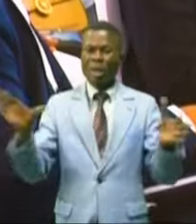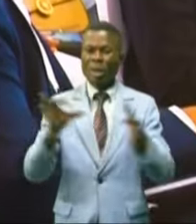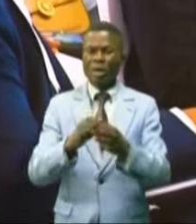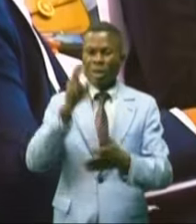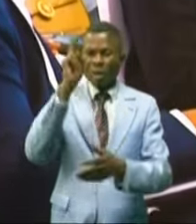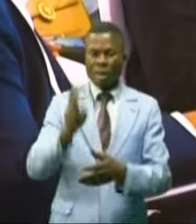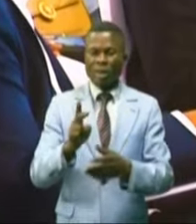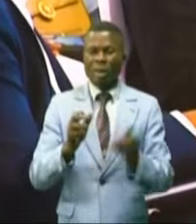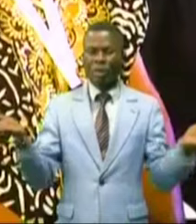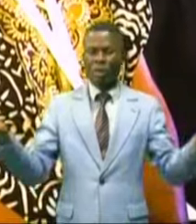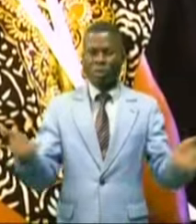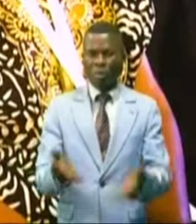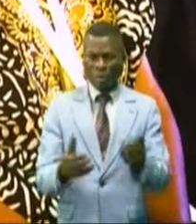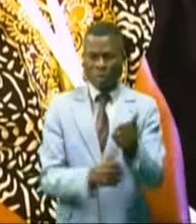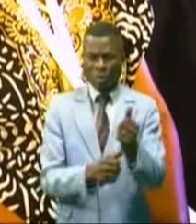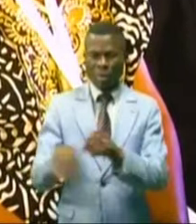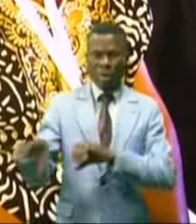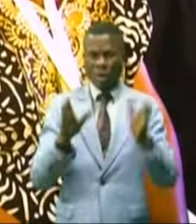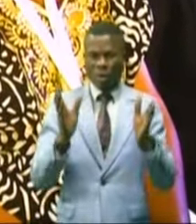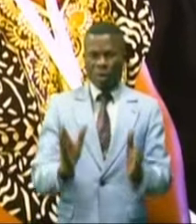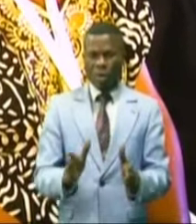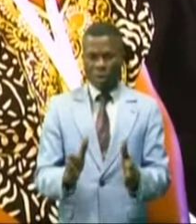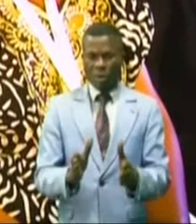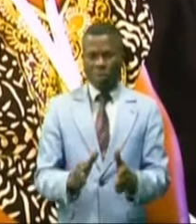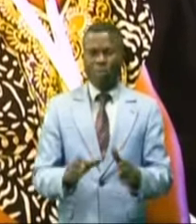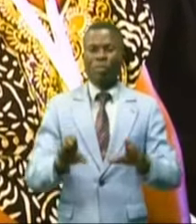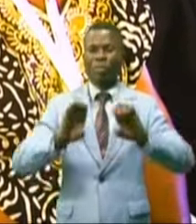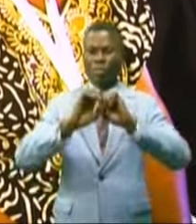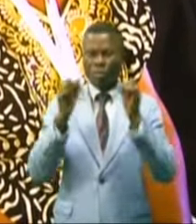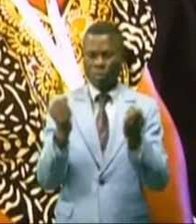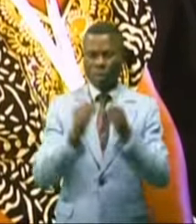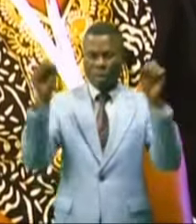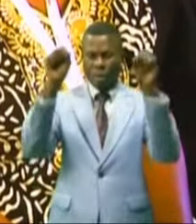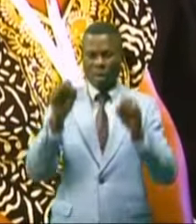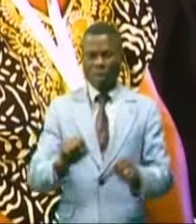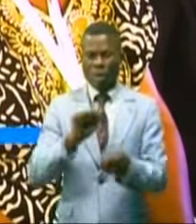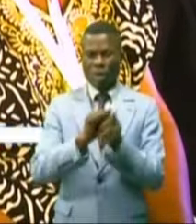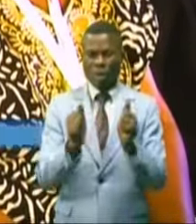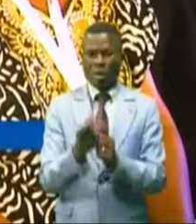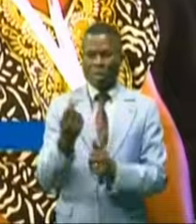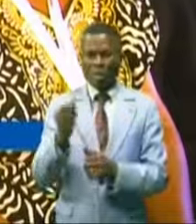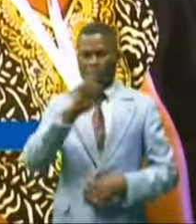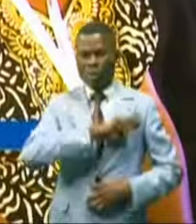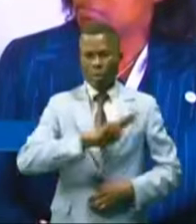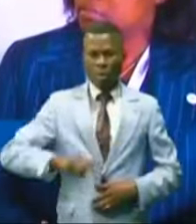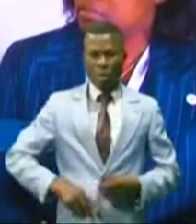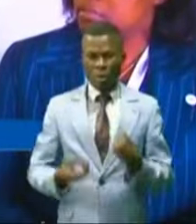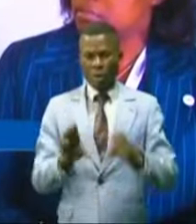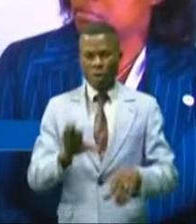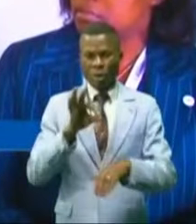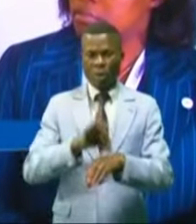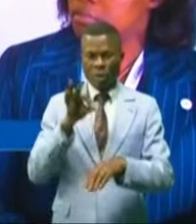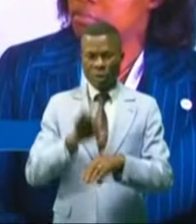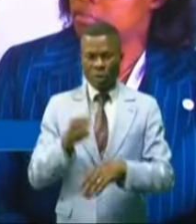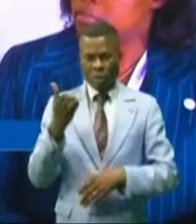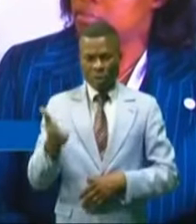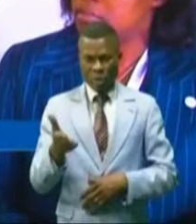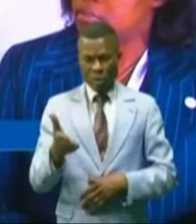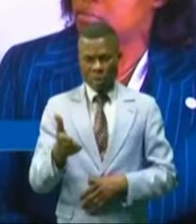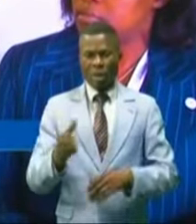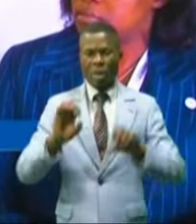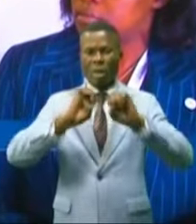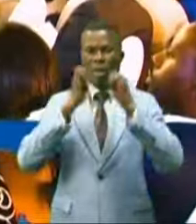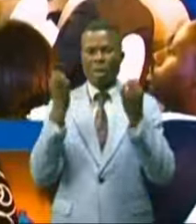200 participants, acteurs de l'écosystème et de l'inclusion financière en RDC. Une occasion offerte aux femmes entrepreneurs